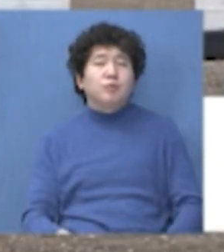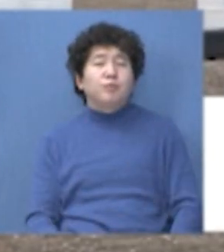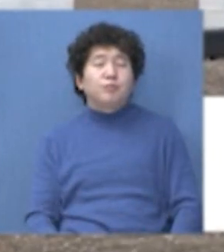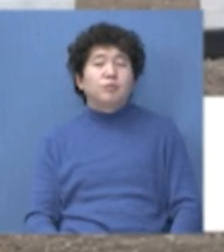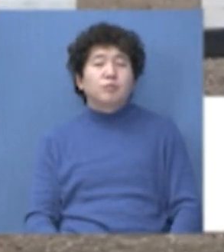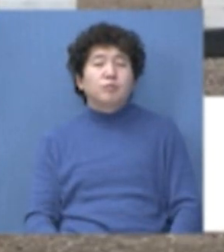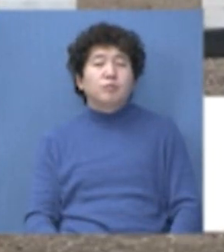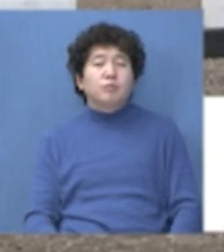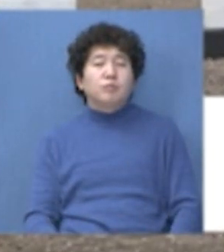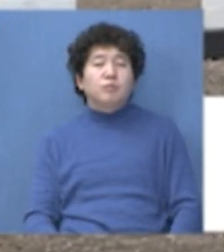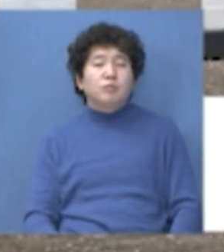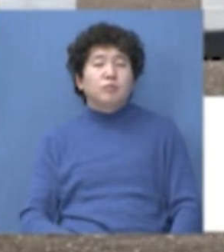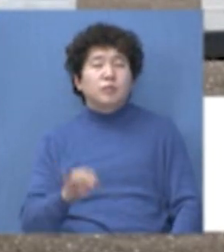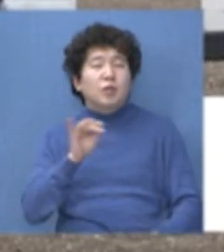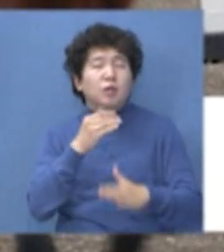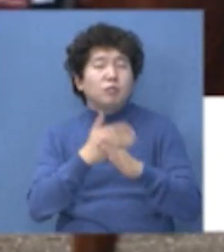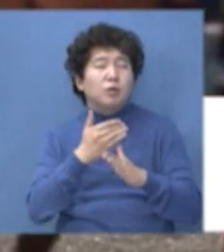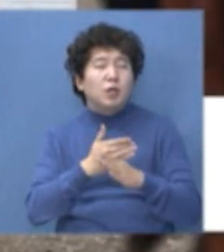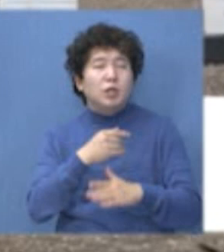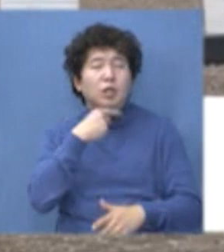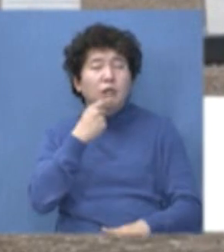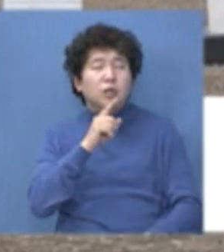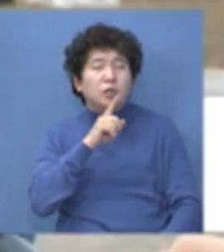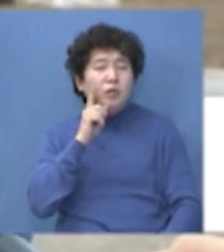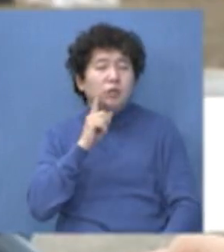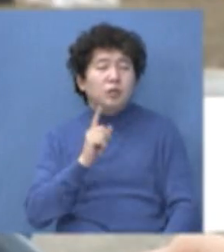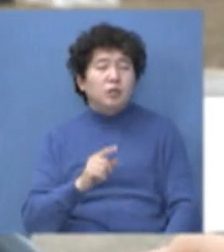денеңді түзі ұстауға да көмектеседі, дейді жас шабандоз.